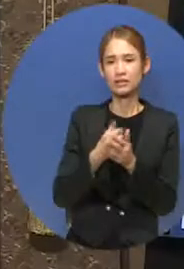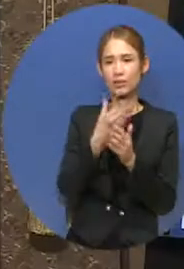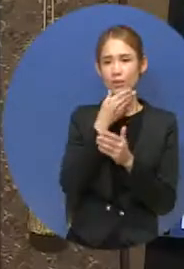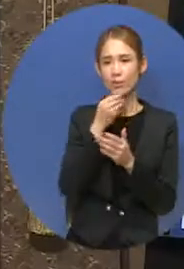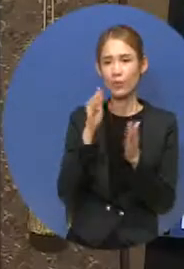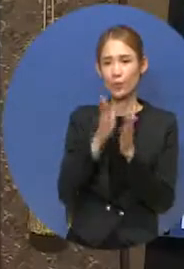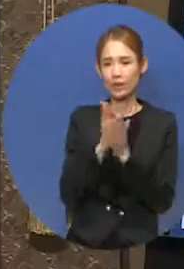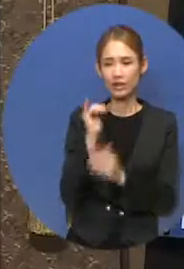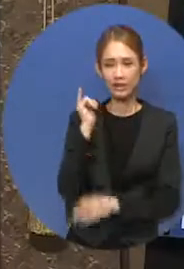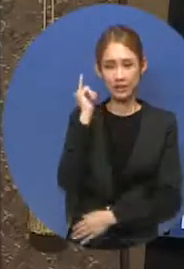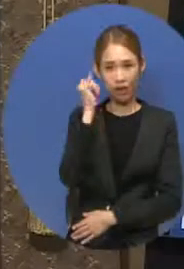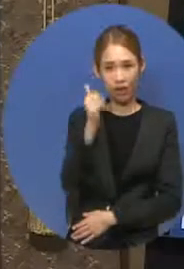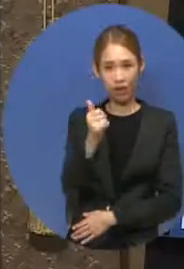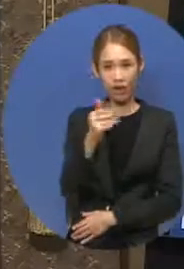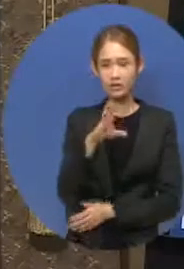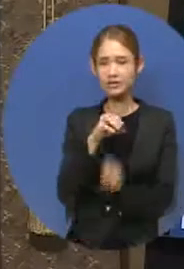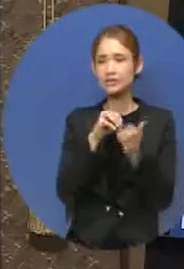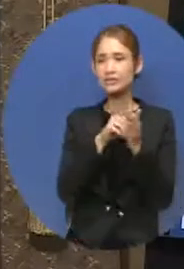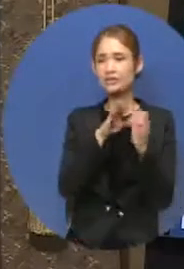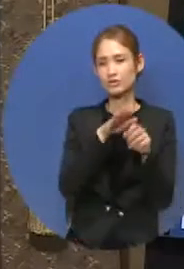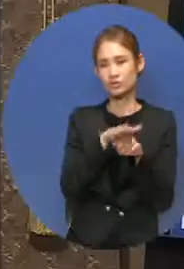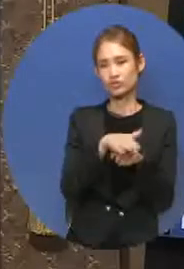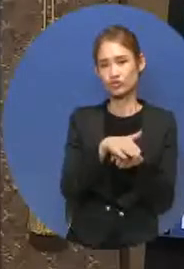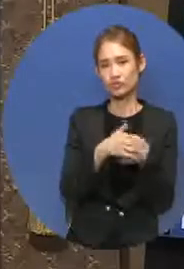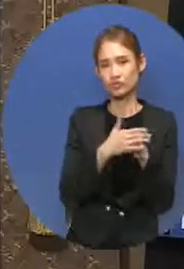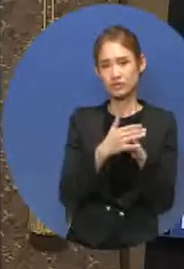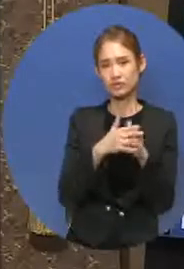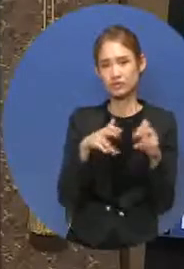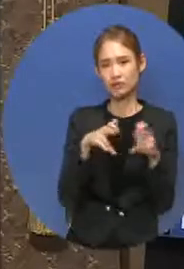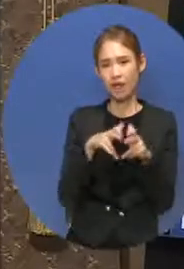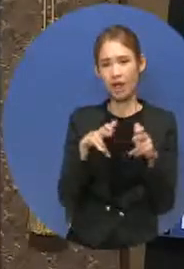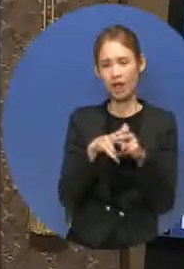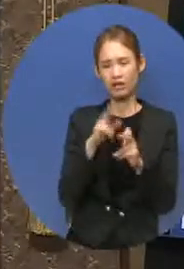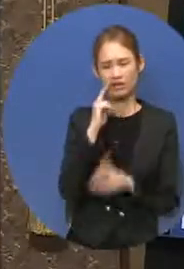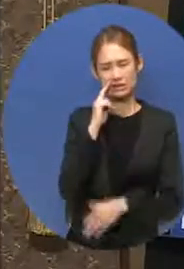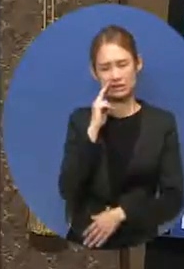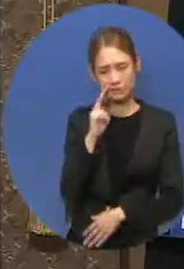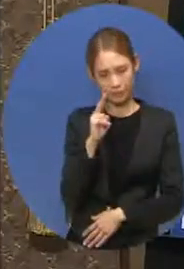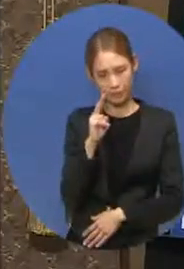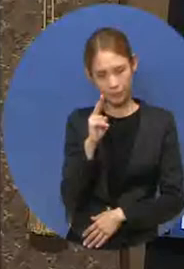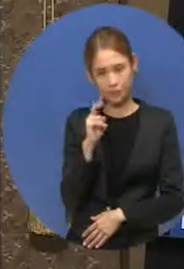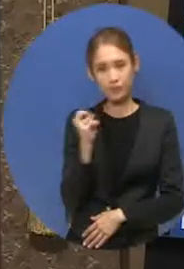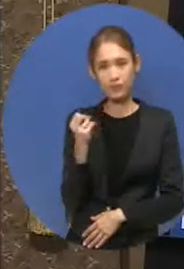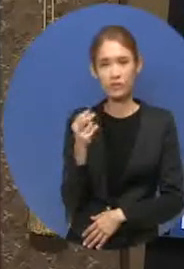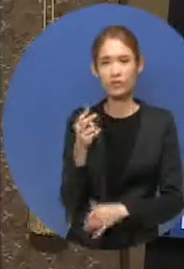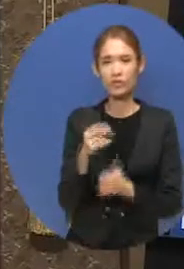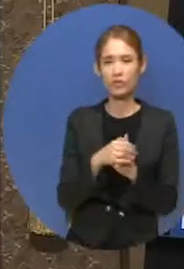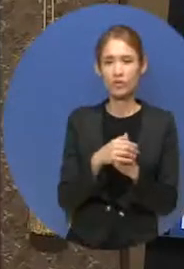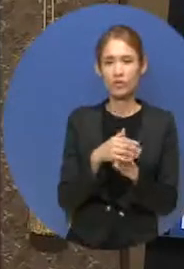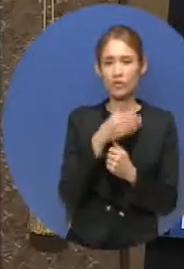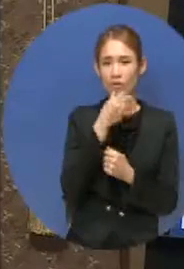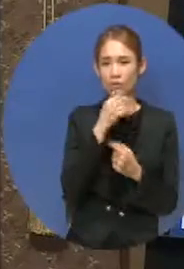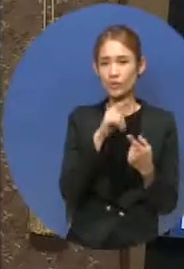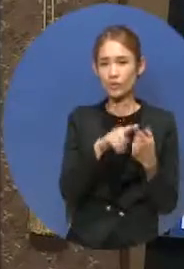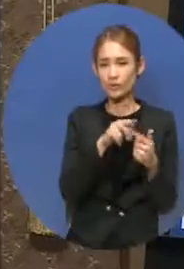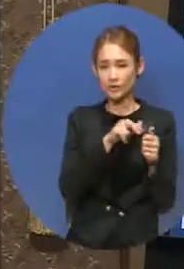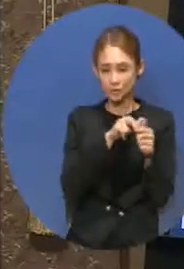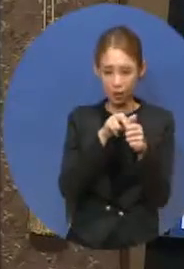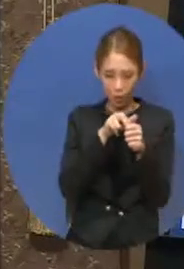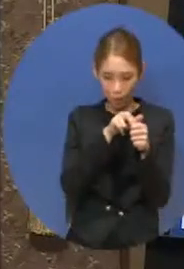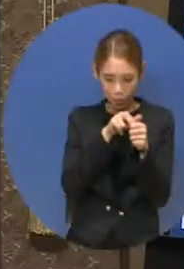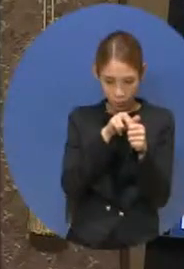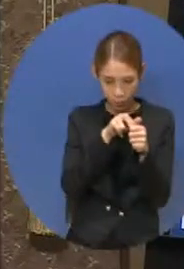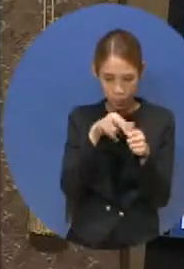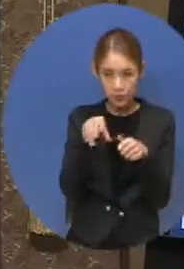되는 그런 신청주의다 보니까 장애가 무겁거나 혹은 복지에 대한 정보가